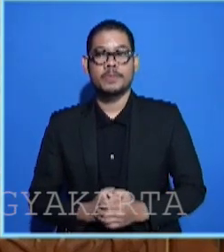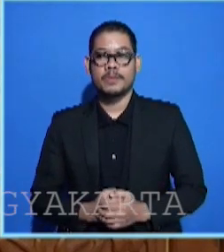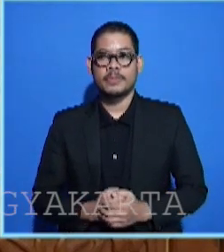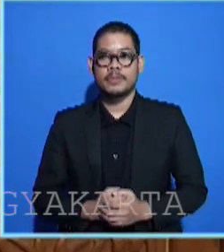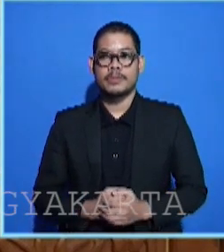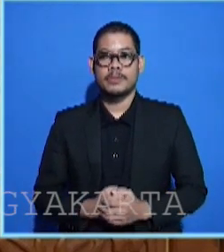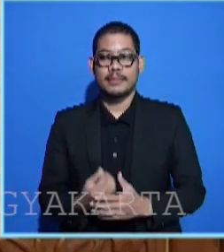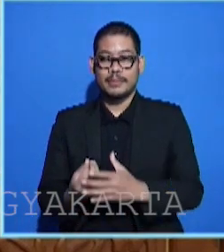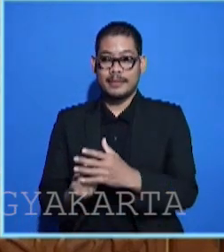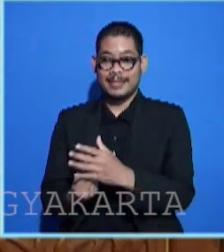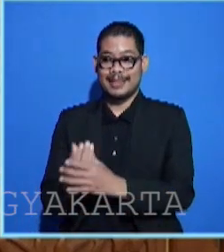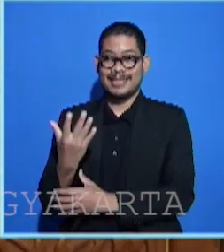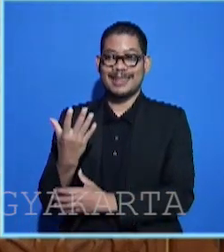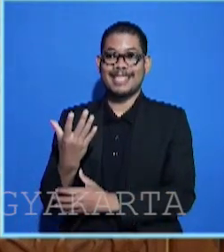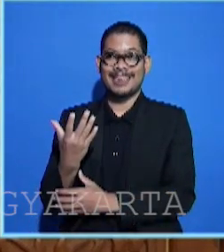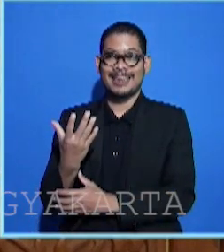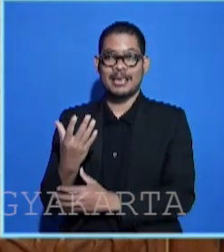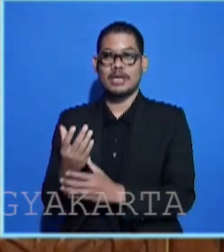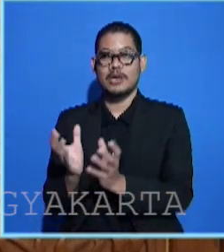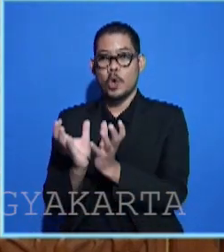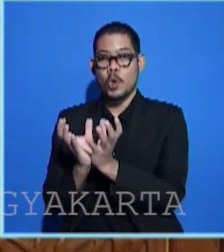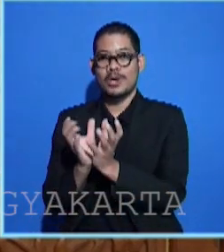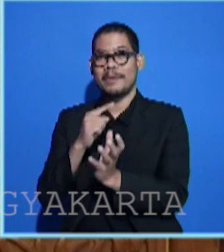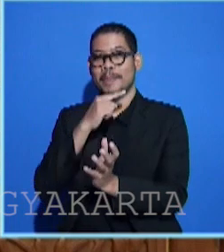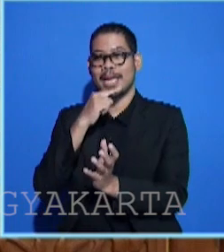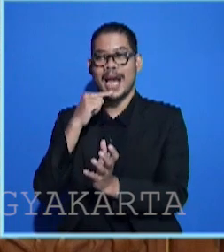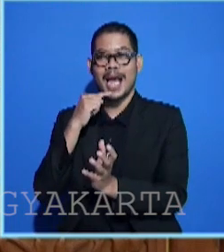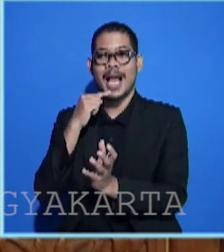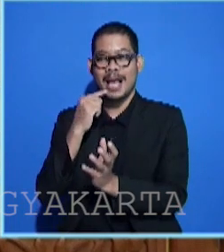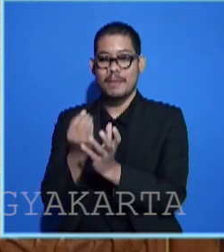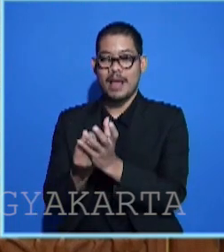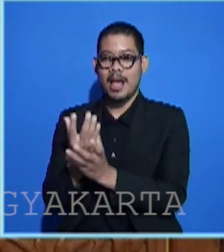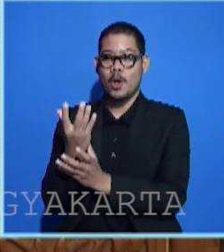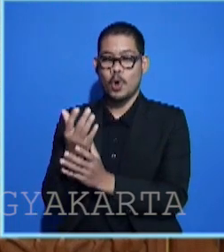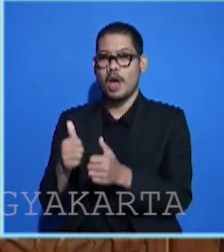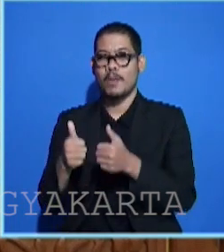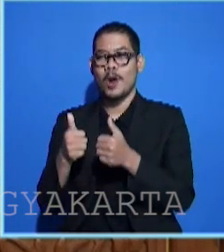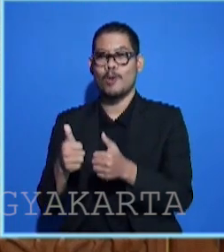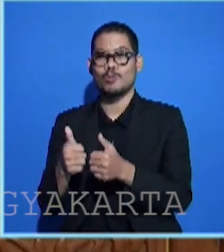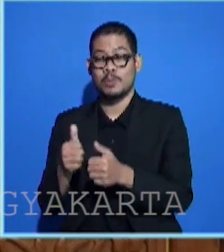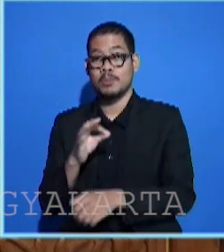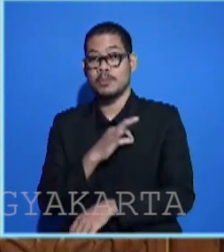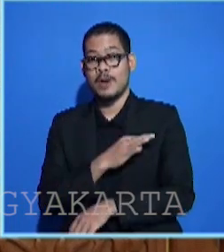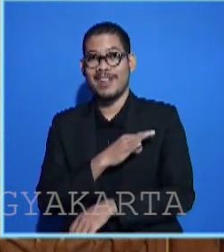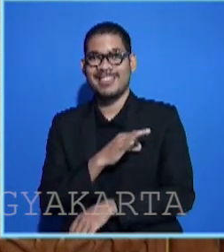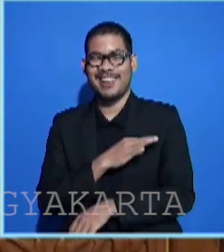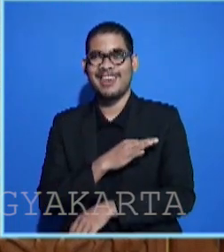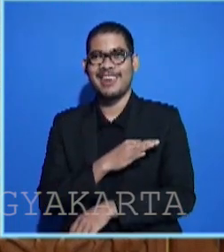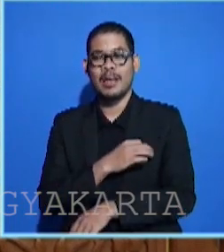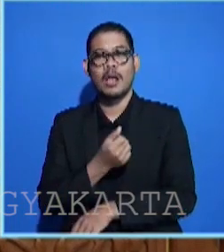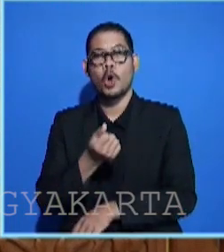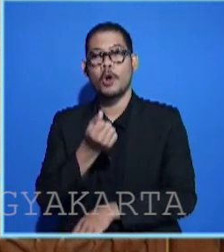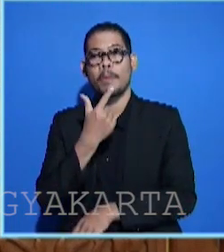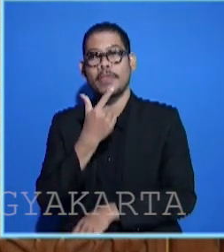Tanaman honje utawi combrang kejawi kedah sekar ingkang endah kanyata ki kedah mubanget ing donyaning pangusadan tradisional